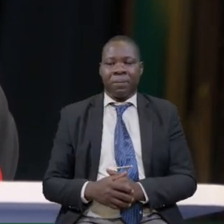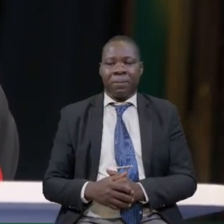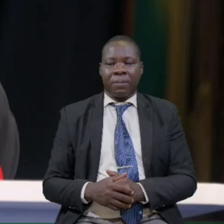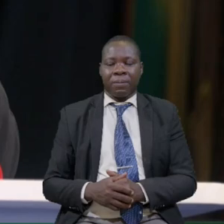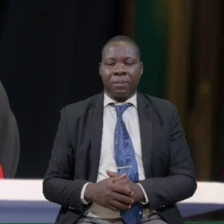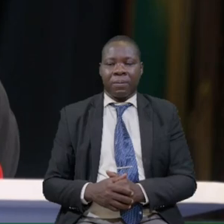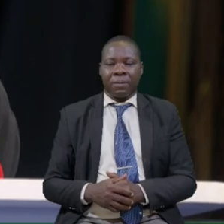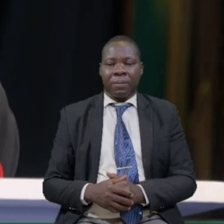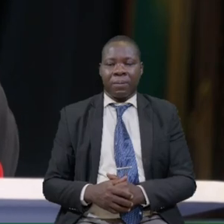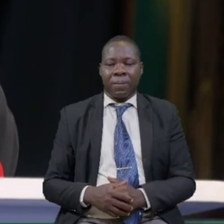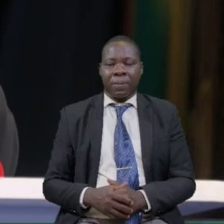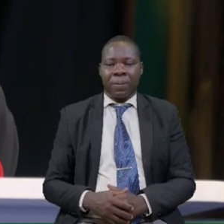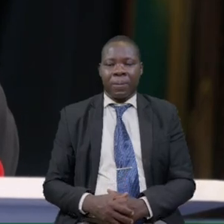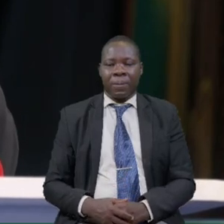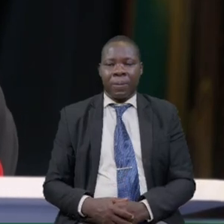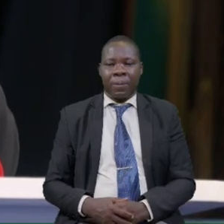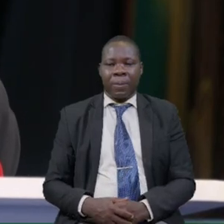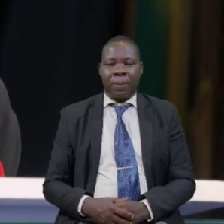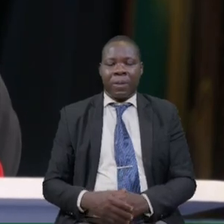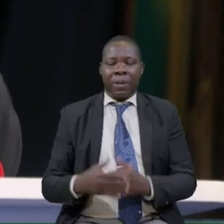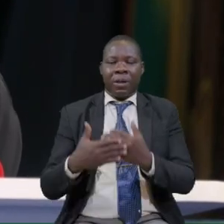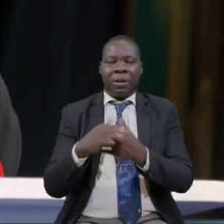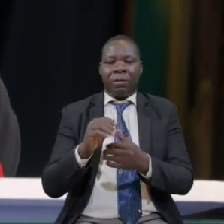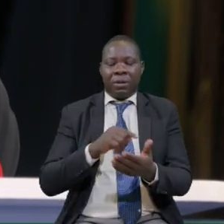15h pour le déjeuner avec Christ.